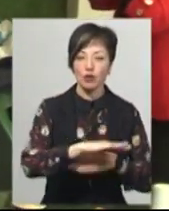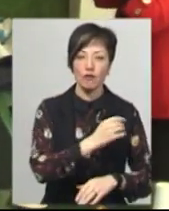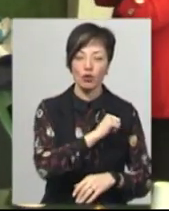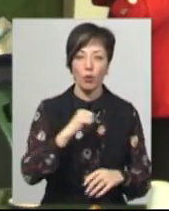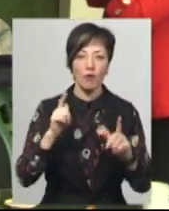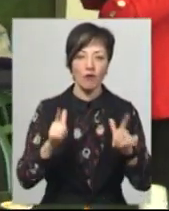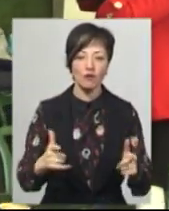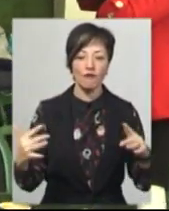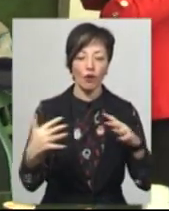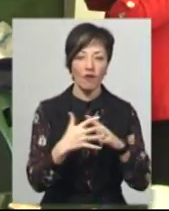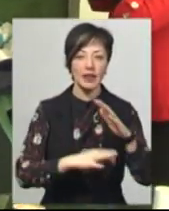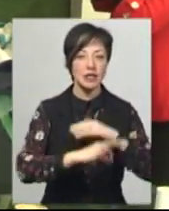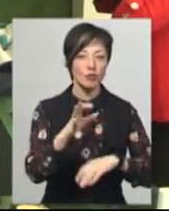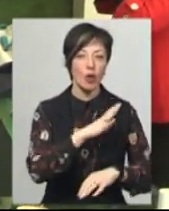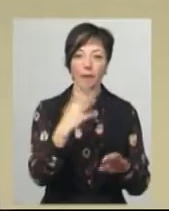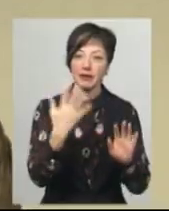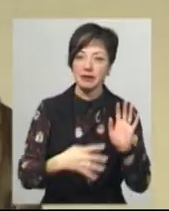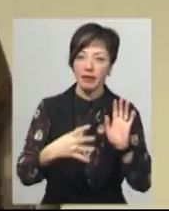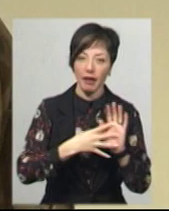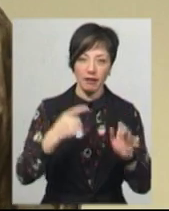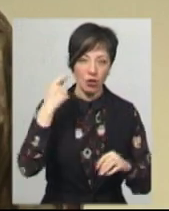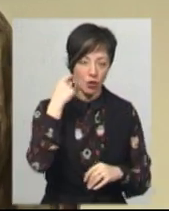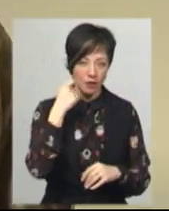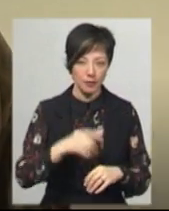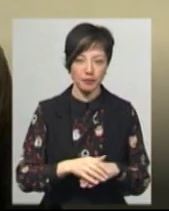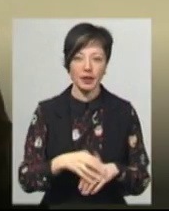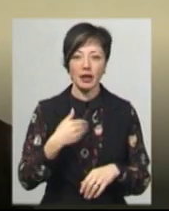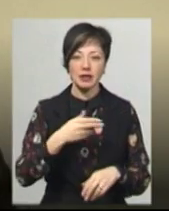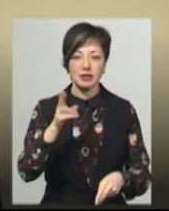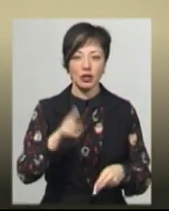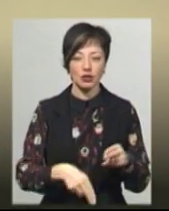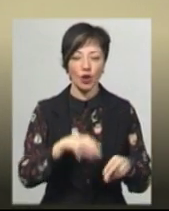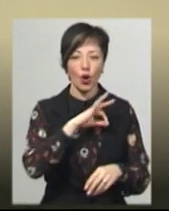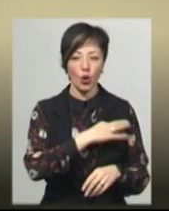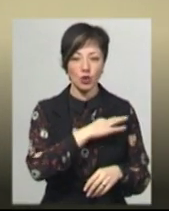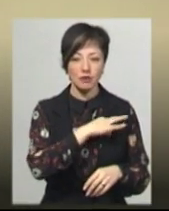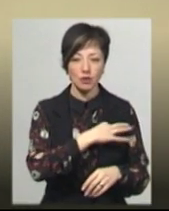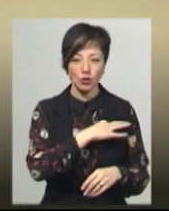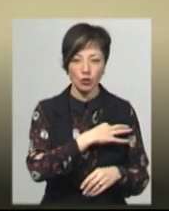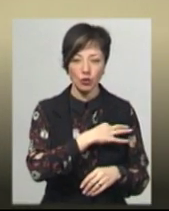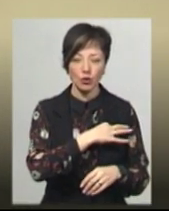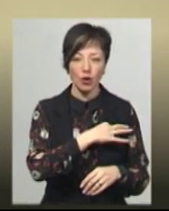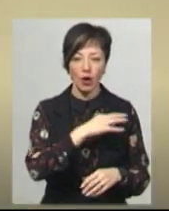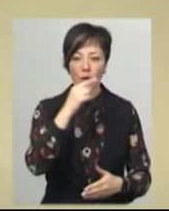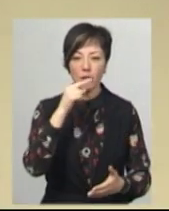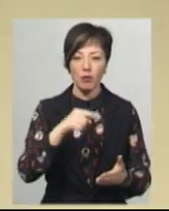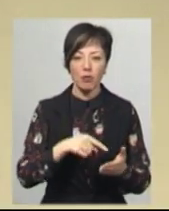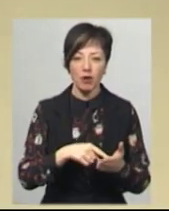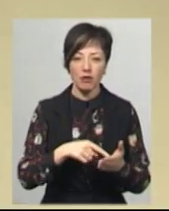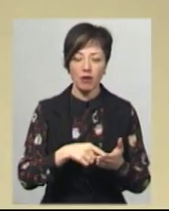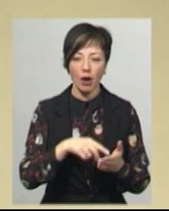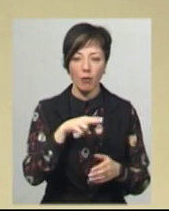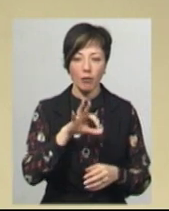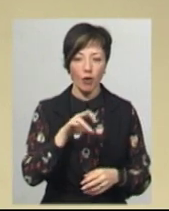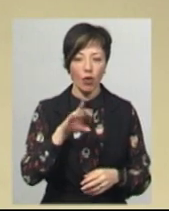схід України, коли йому було 59 років. Закінчив розвідку в Карпатах, попав в Половинкино, з